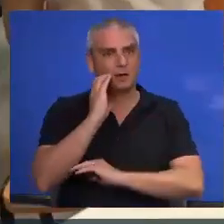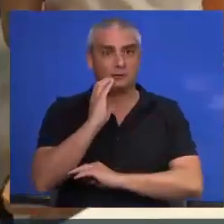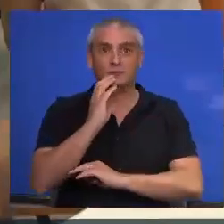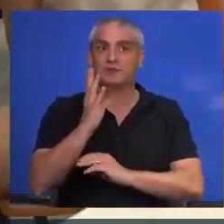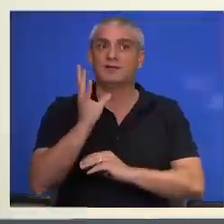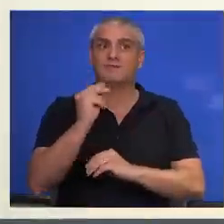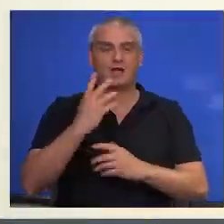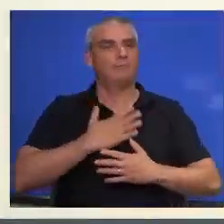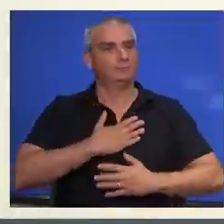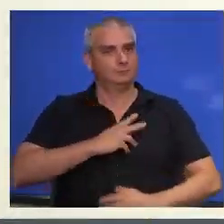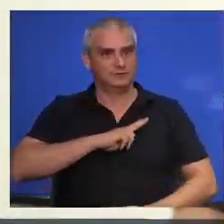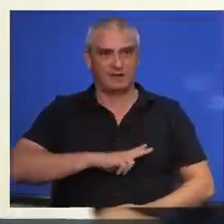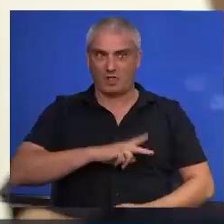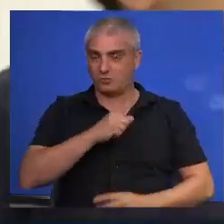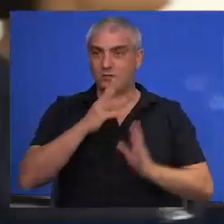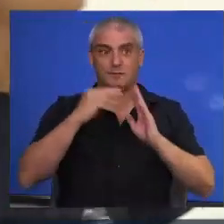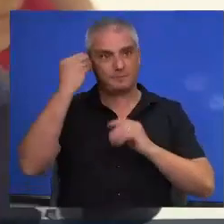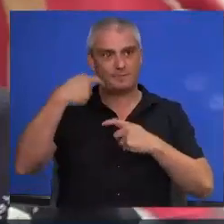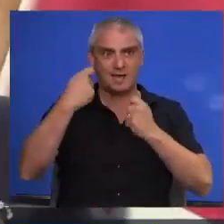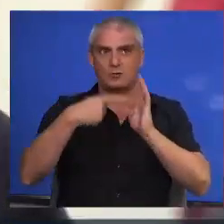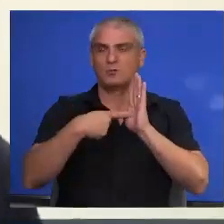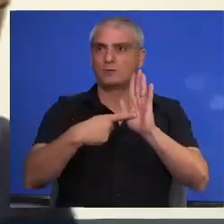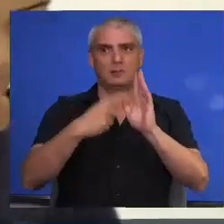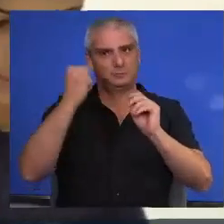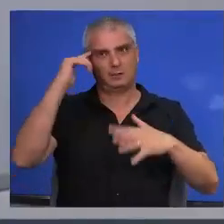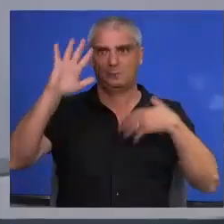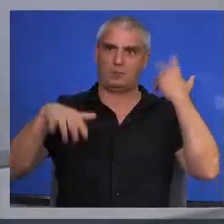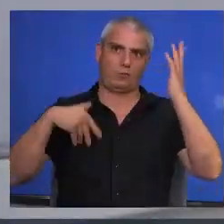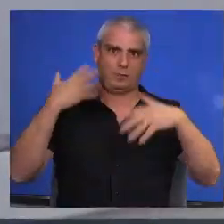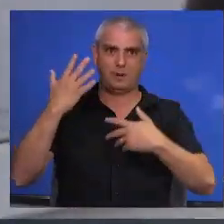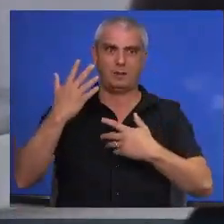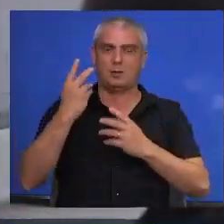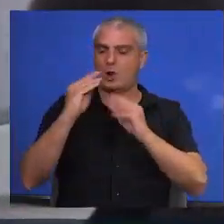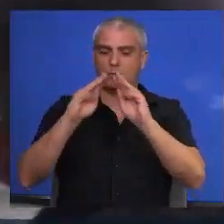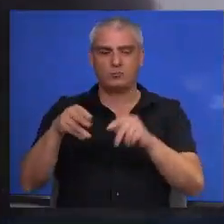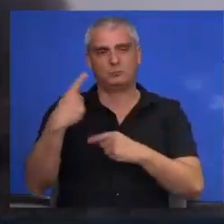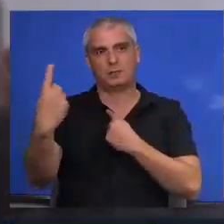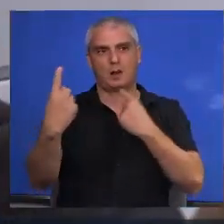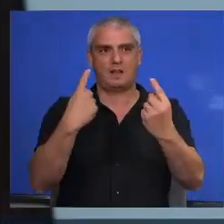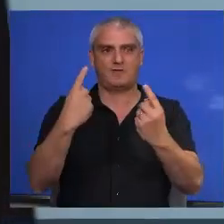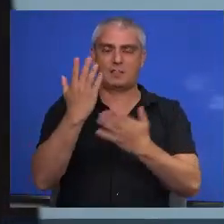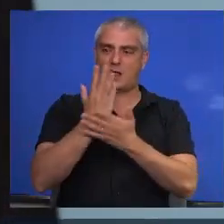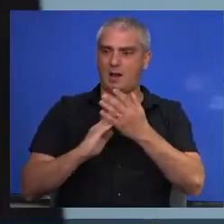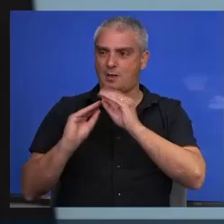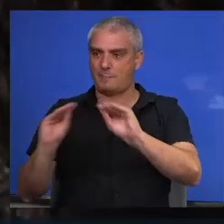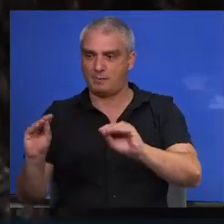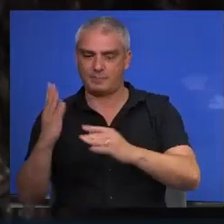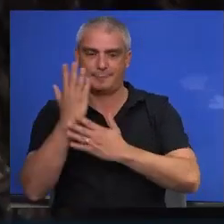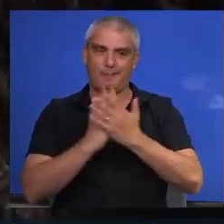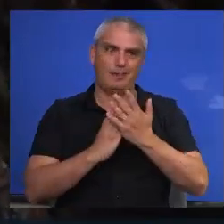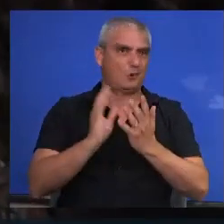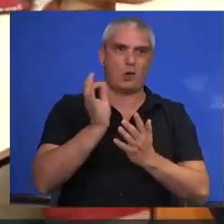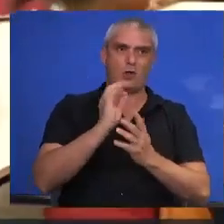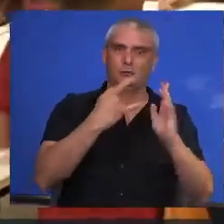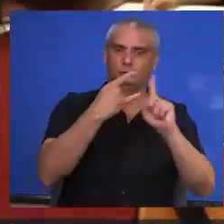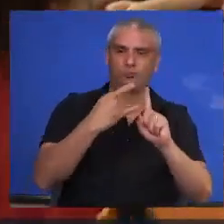של מעיין, מערכת החינוך מציגה תמונה מבולבלת. כל מוסד חינוכי לעצמו חלק מלמדים, חלק עדיין בזום, ויש